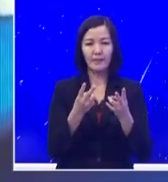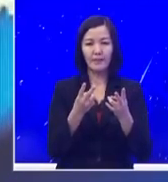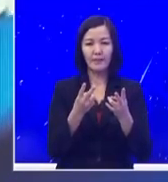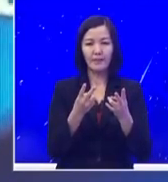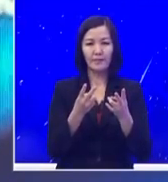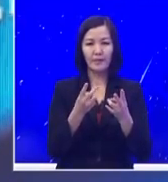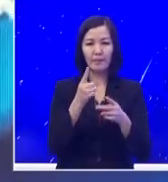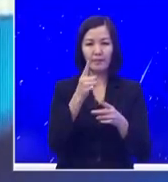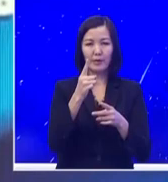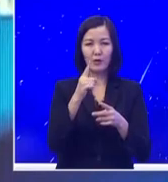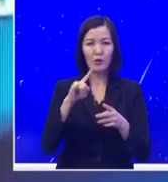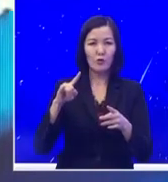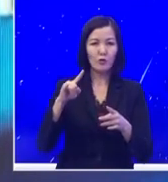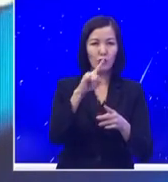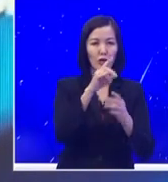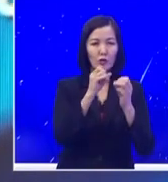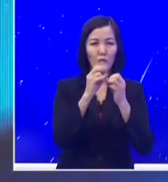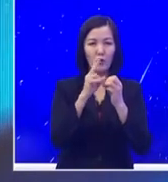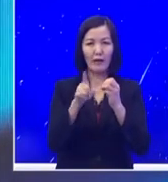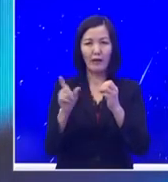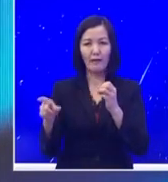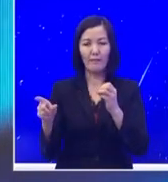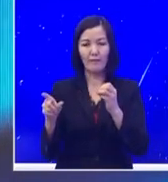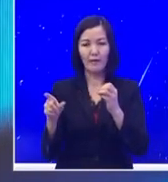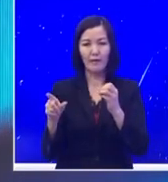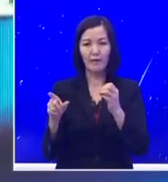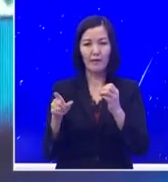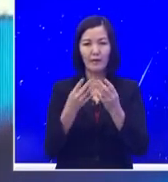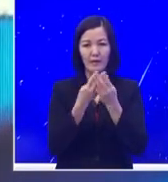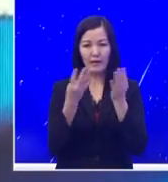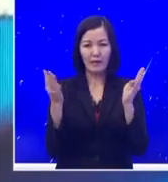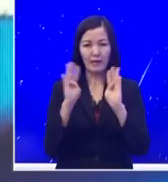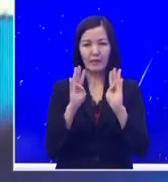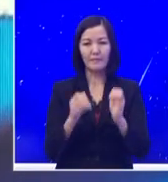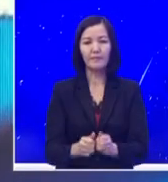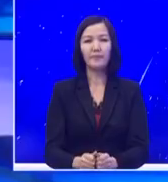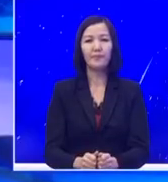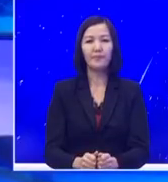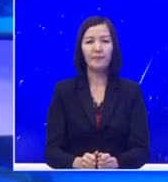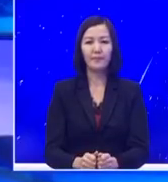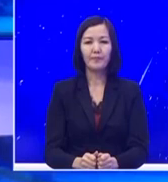Бір ұшақтың 12 азаматтар қазір карантинде.